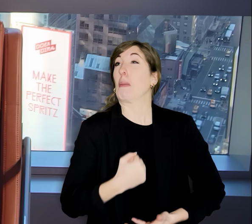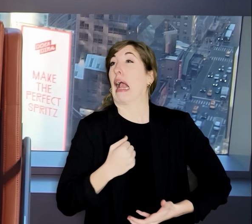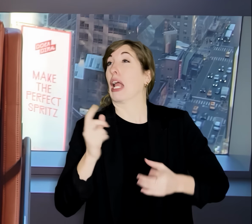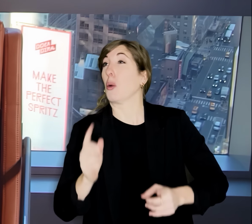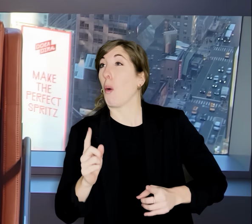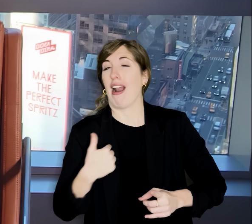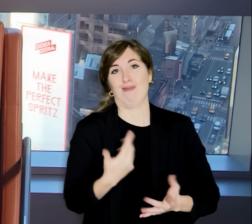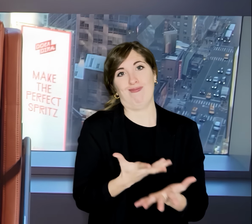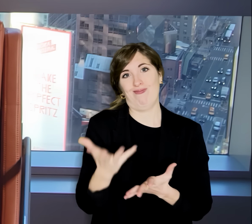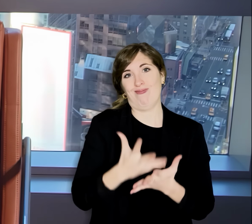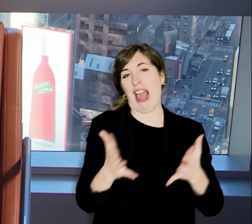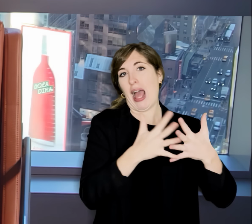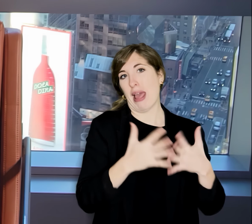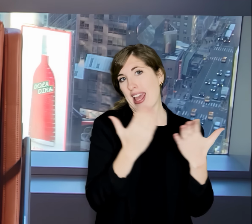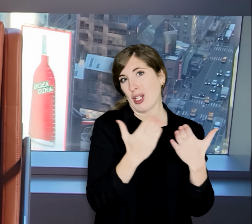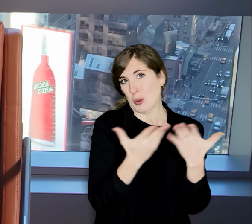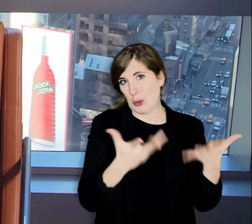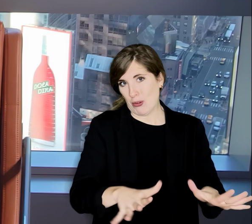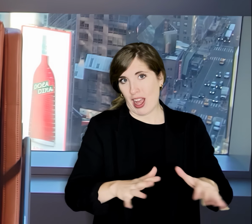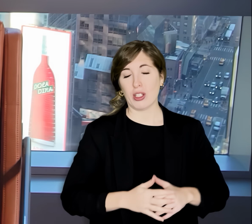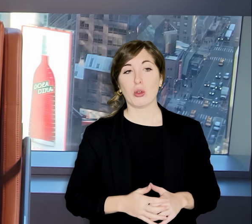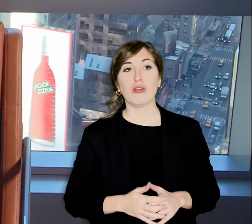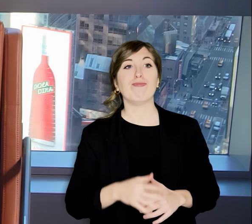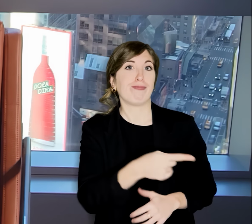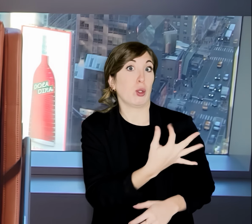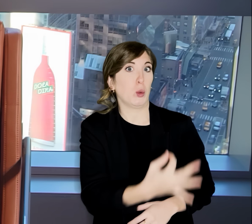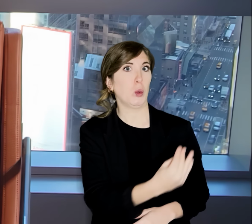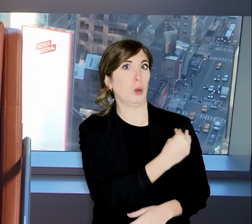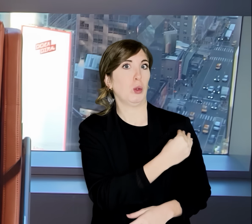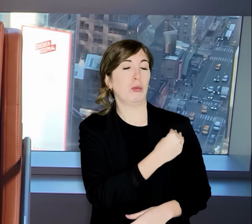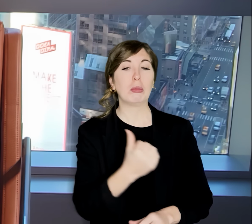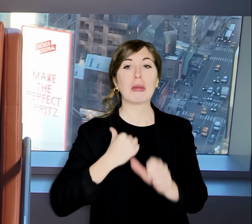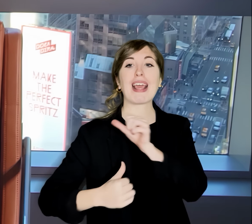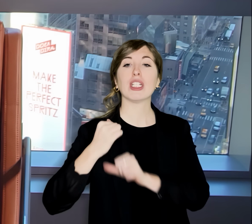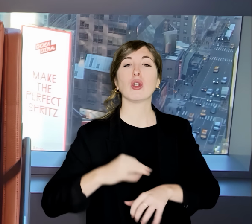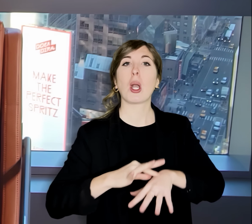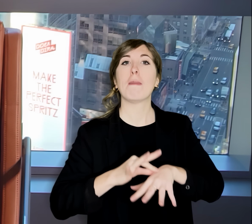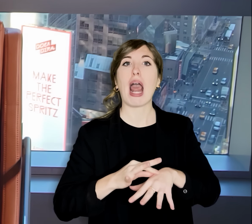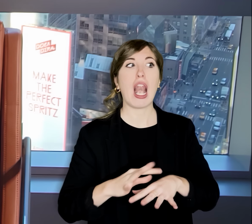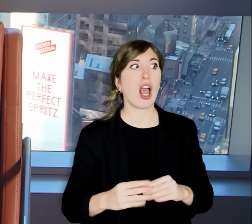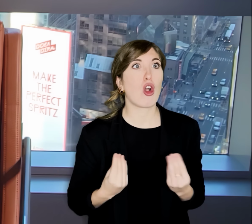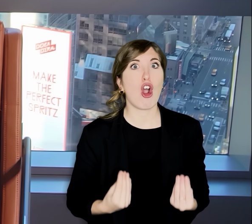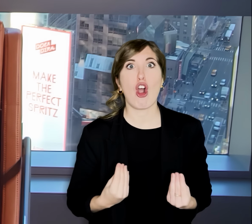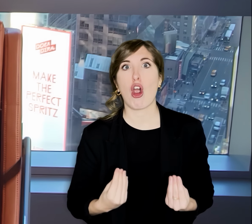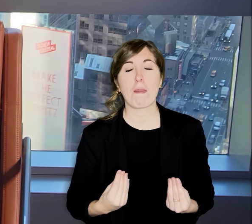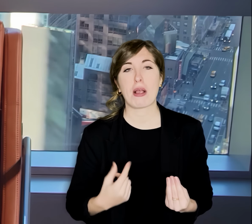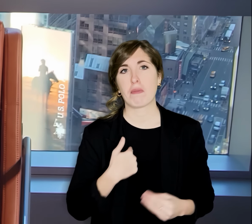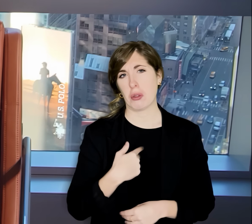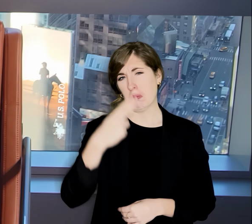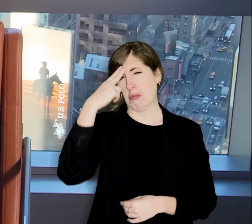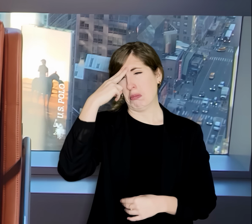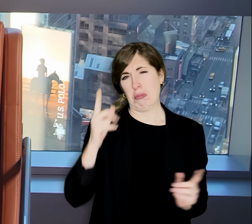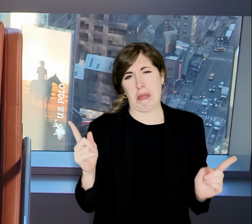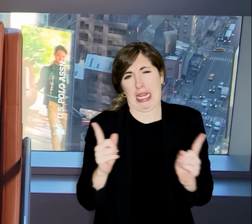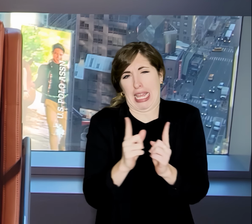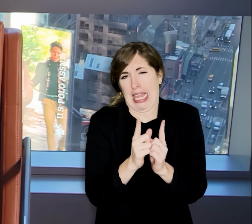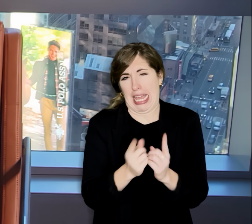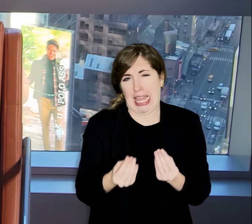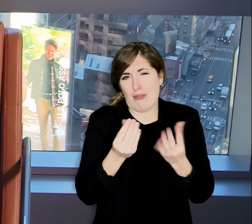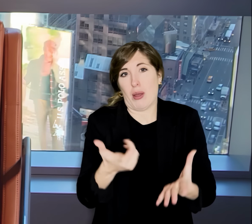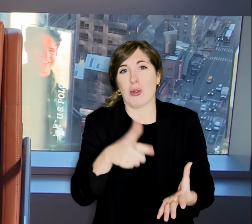allora lei mi chiedeva giustamente come si fa prevenzione della pelle Io ricordo brevemente molto brevemente anche per non essere